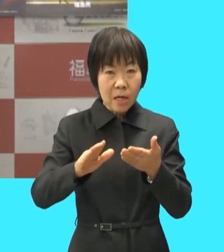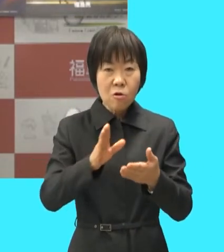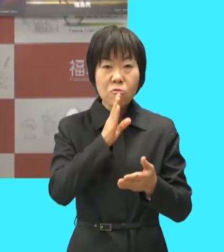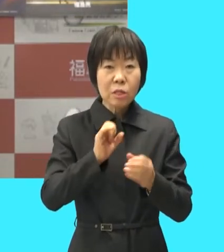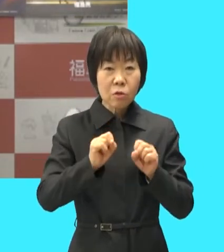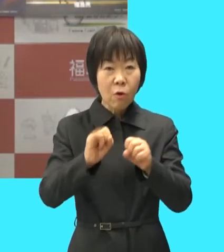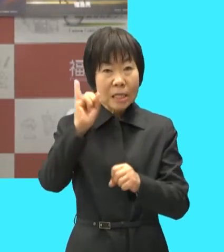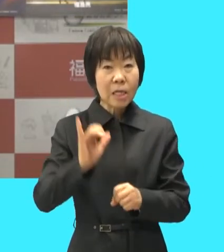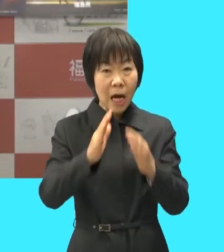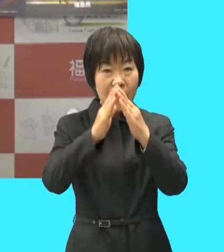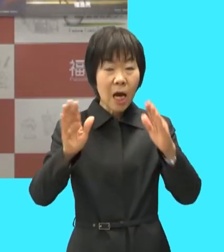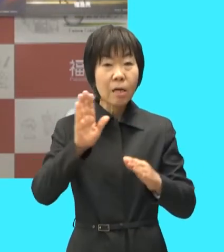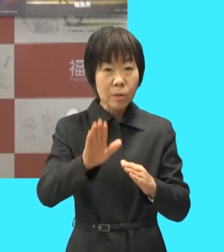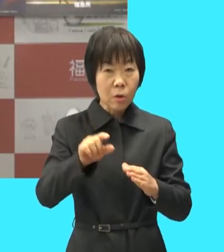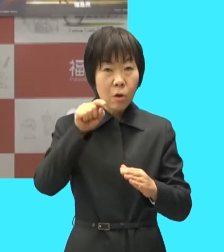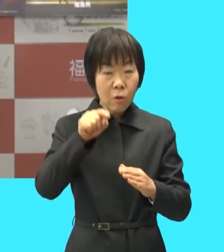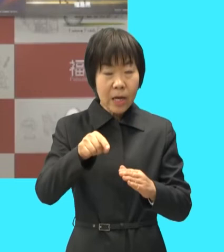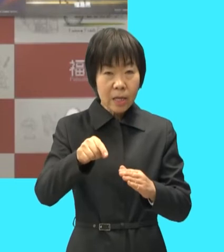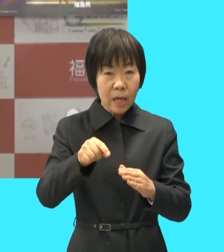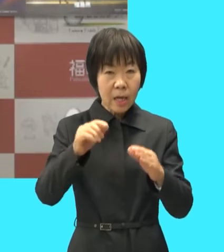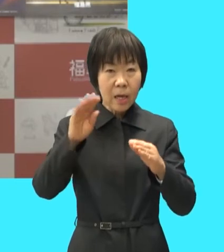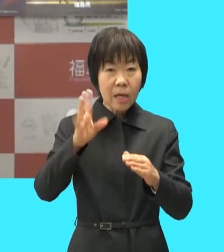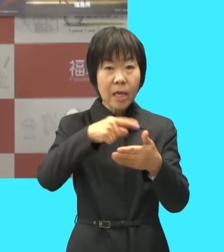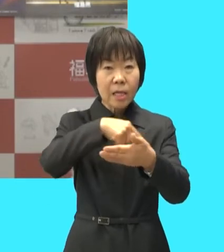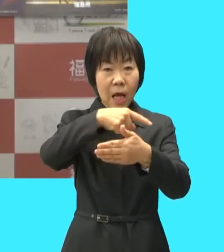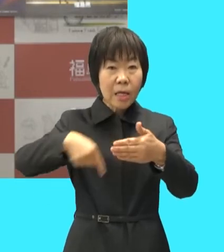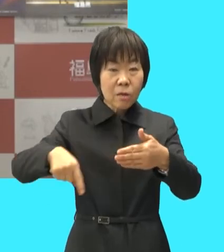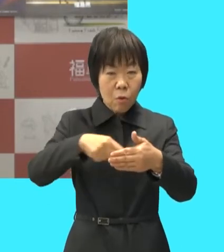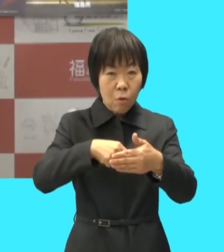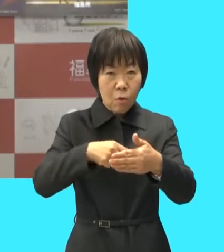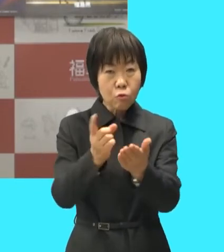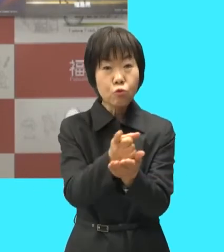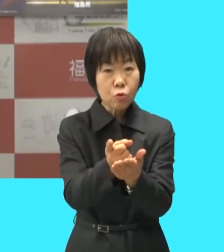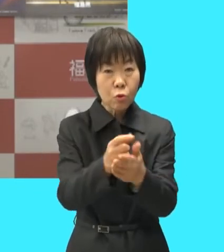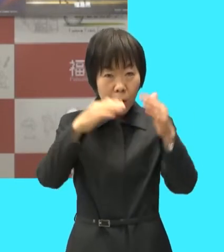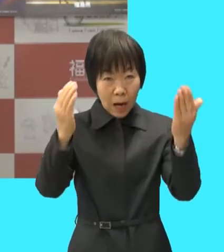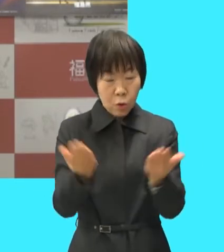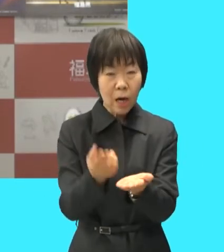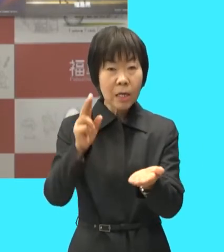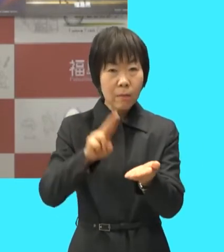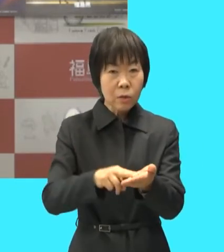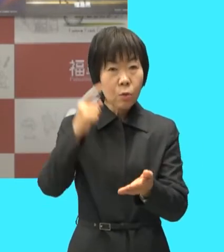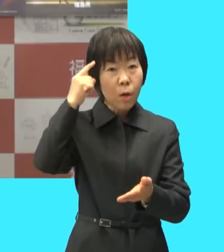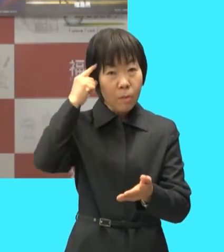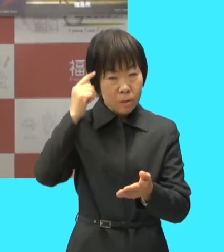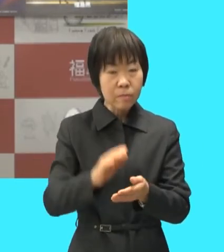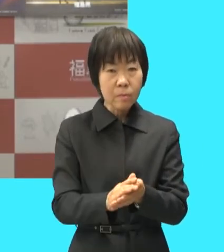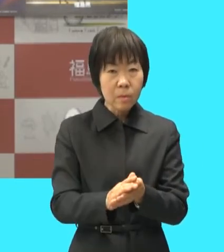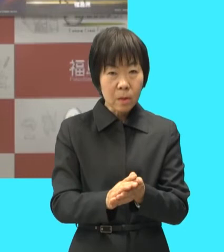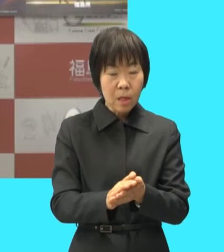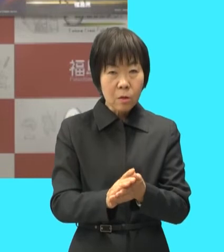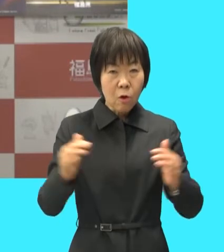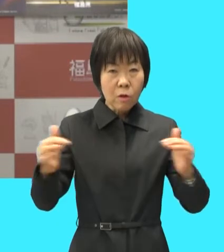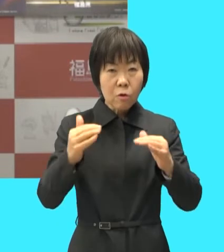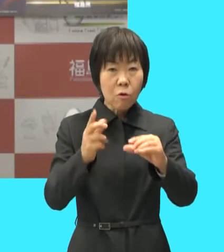ですけれども、この会で県内のルートの概要が決まることになると思うんですが、改めてどういったことが議論の中心